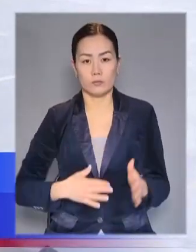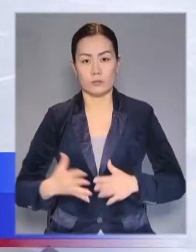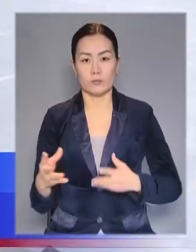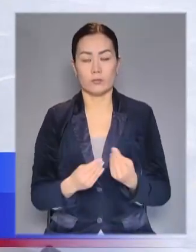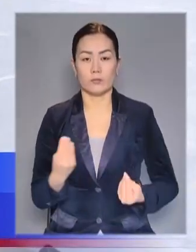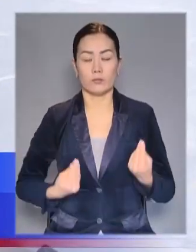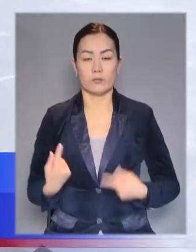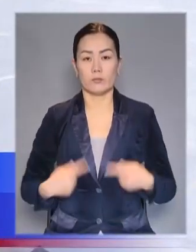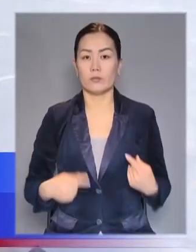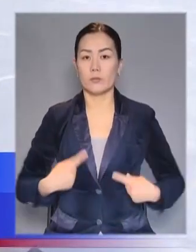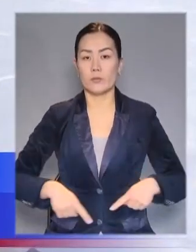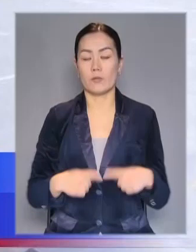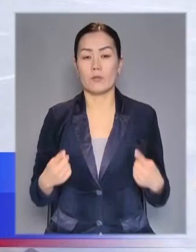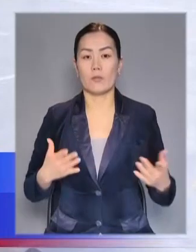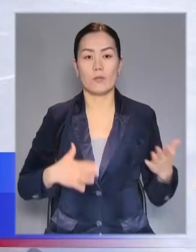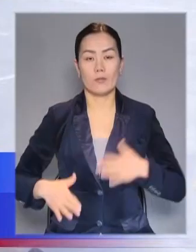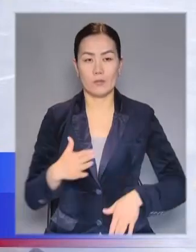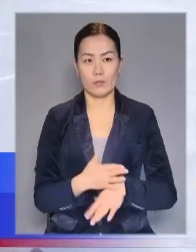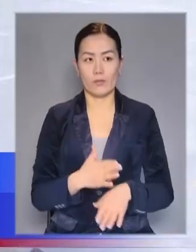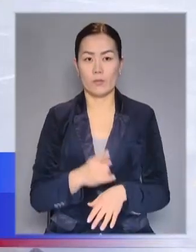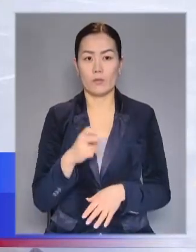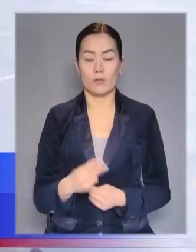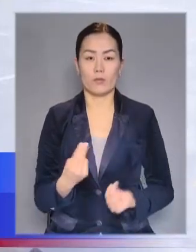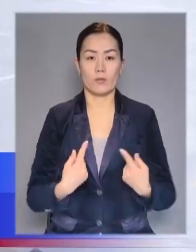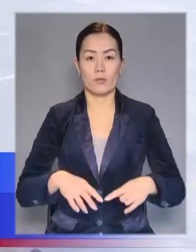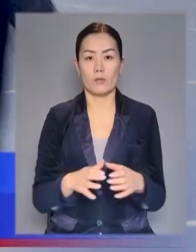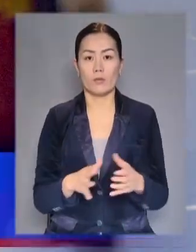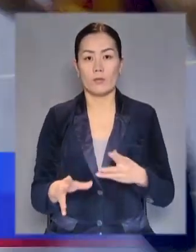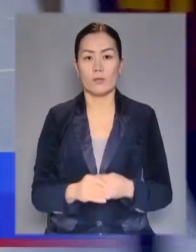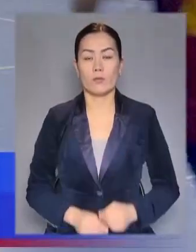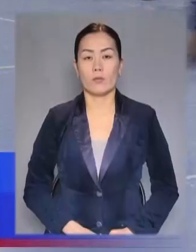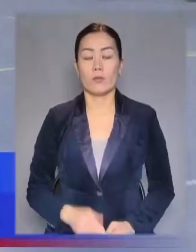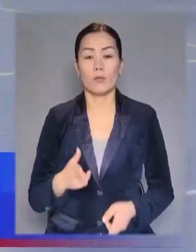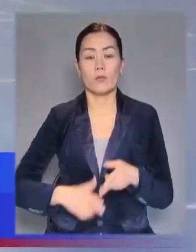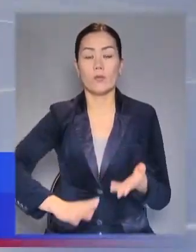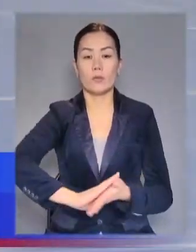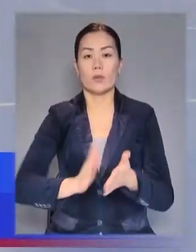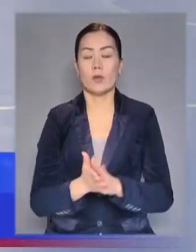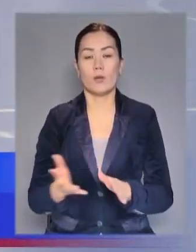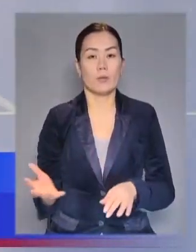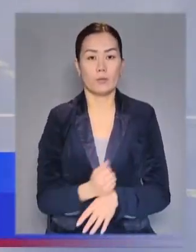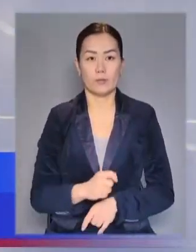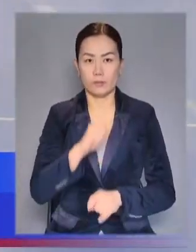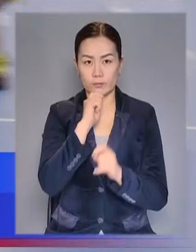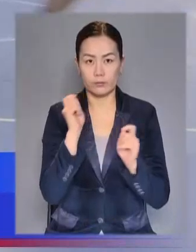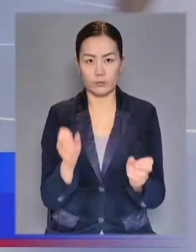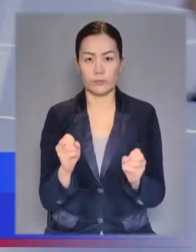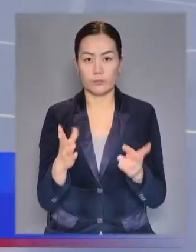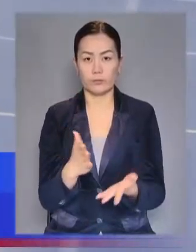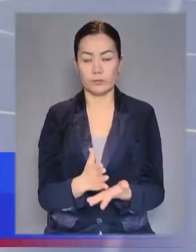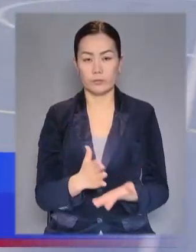вместе играем в футбол. Для нас это большая радость – прийти в зал и сыграть в футбол командой. По окончанию мероприятия победителям были вручены